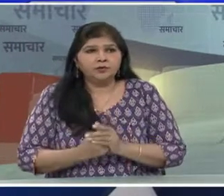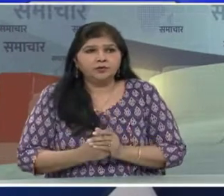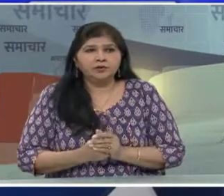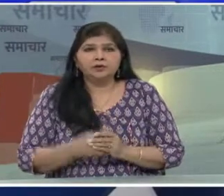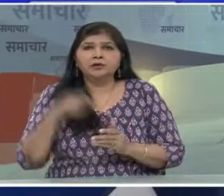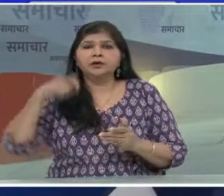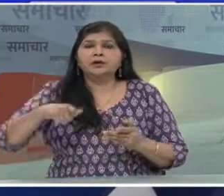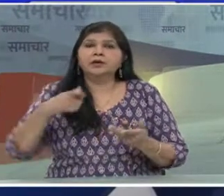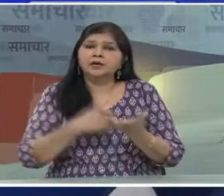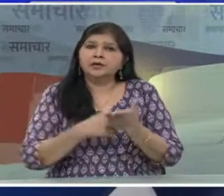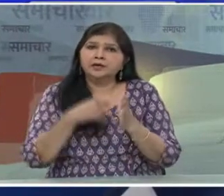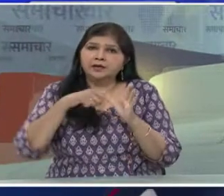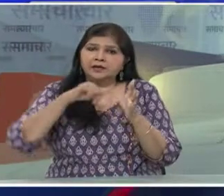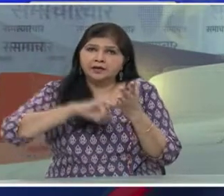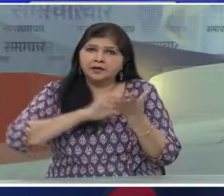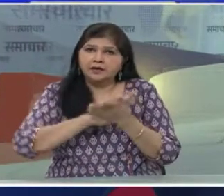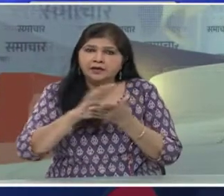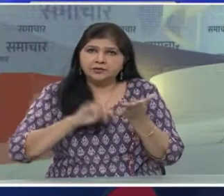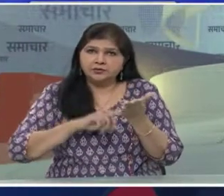राष्ट्रीय ग्राम स्वराज अभियान को